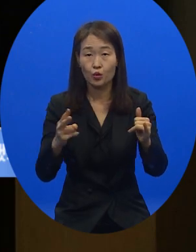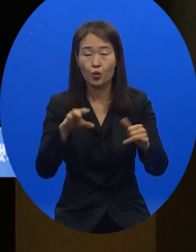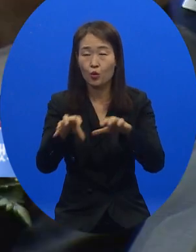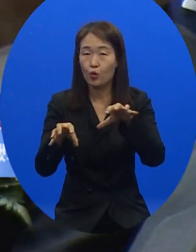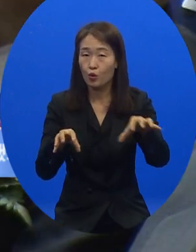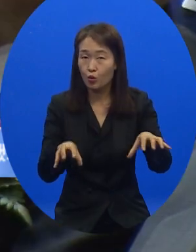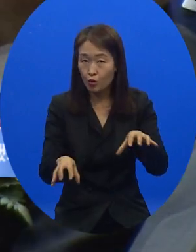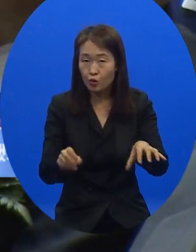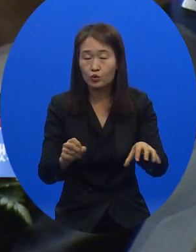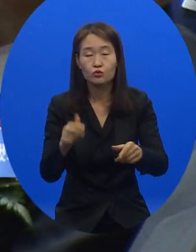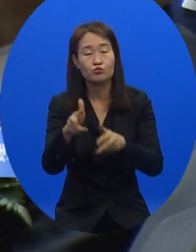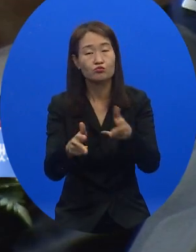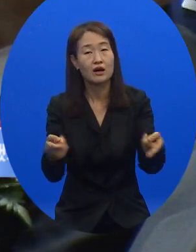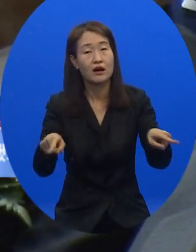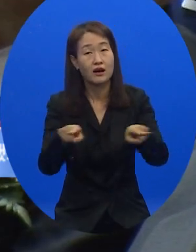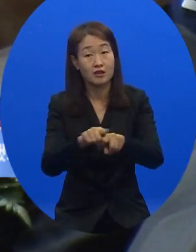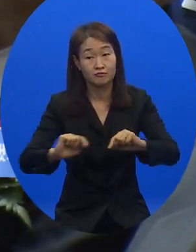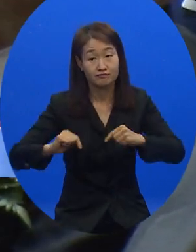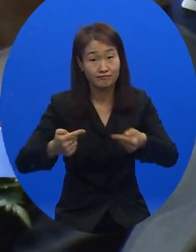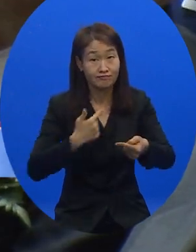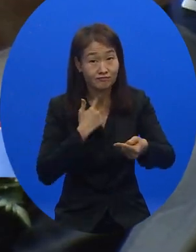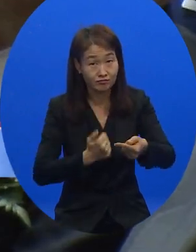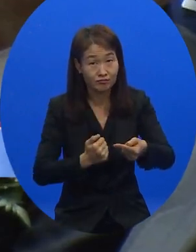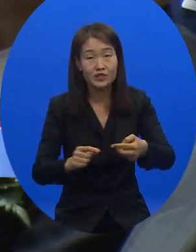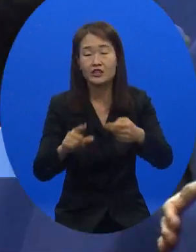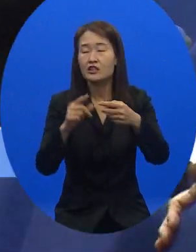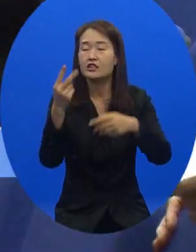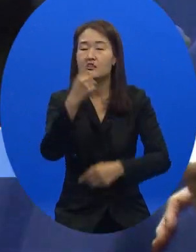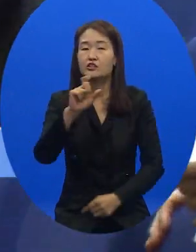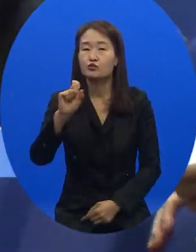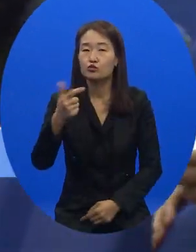기상학회, 기상사업자 등이 참석했으며